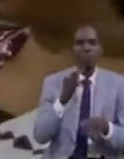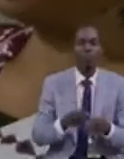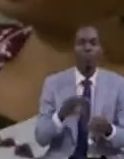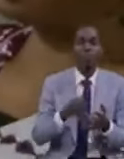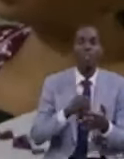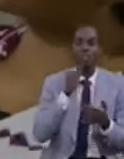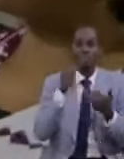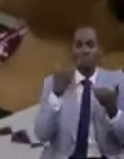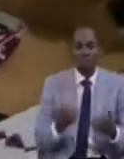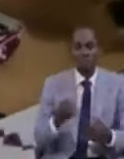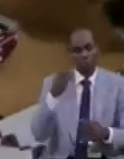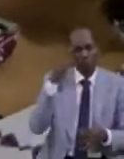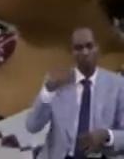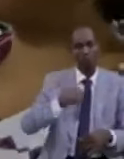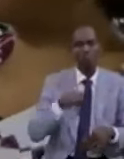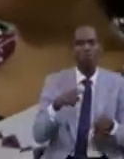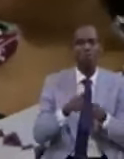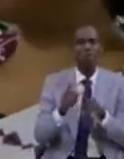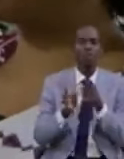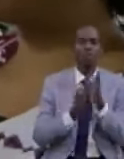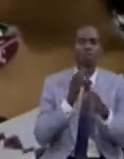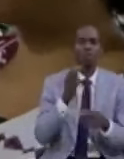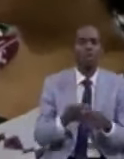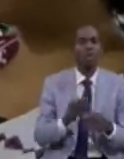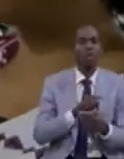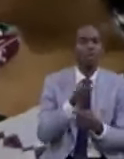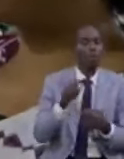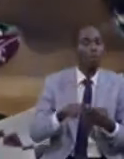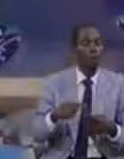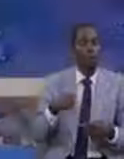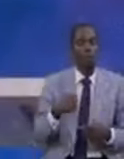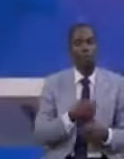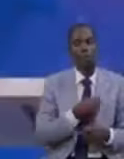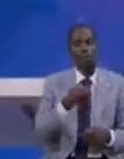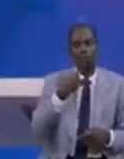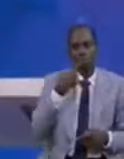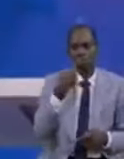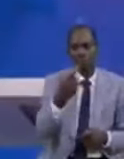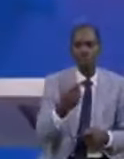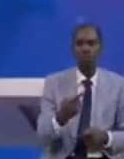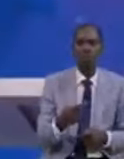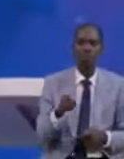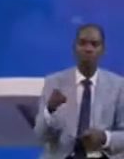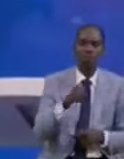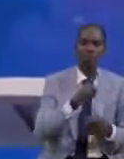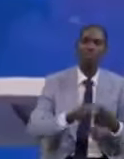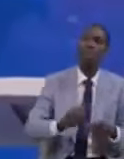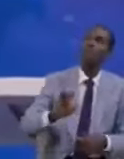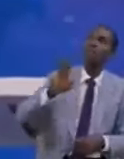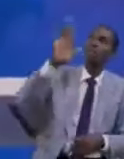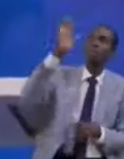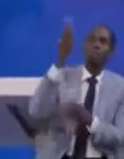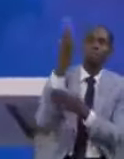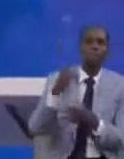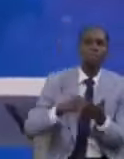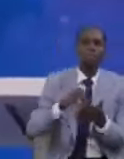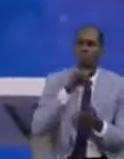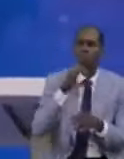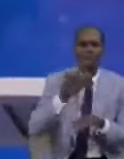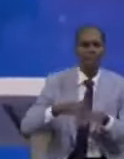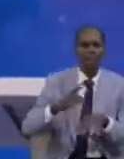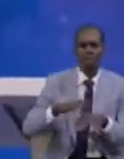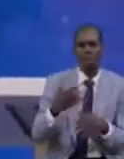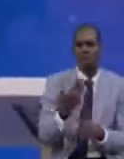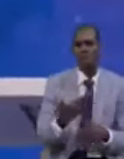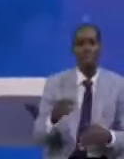venu pour moi quand on dit lever la main ce n'est pas une chose vide tout le monde peut se lever tout le monde